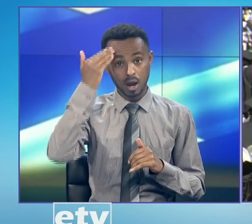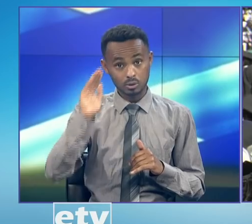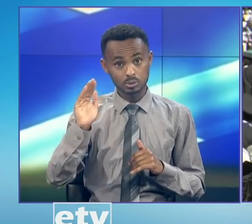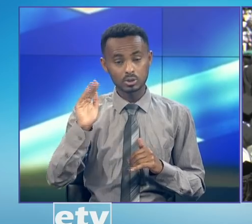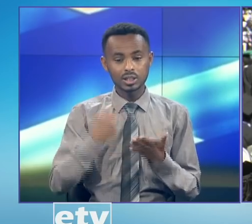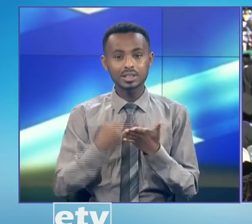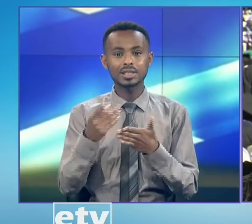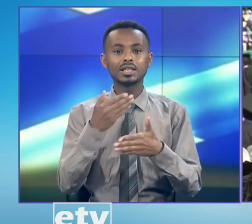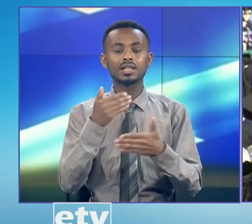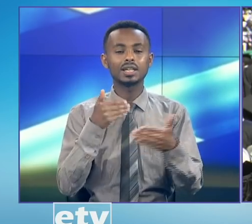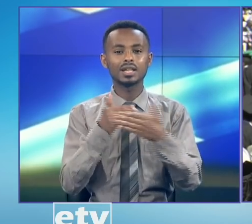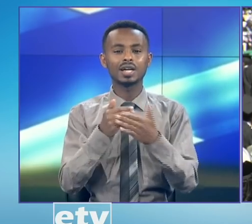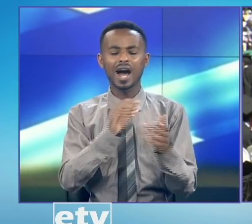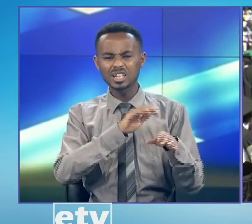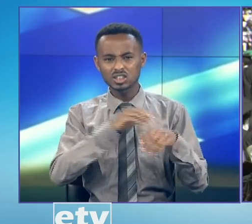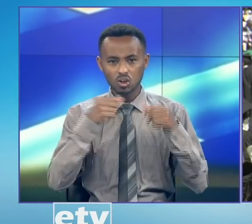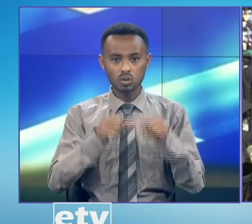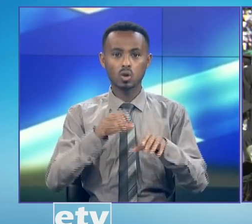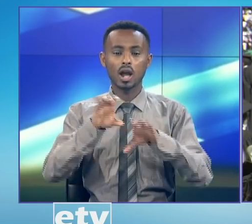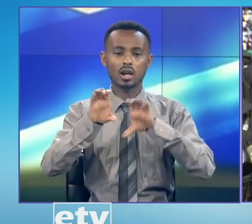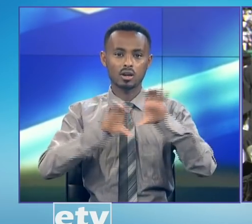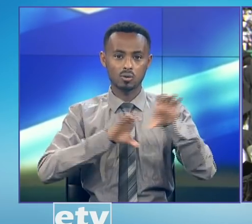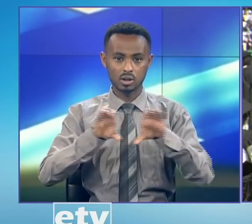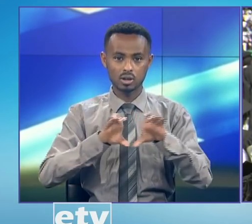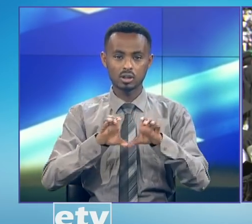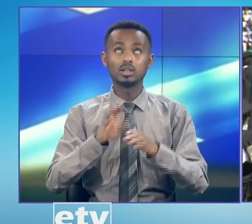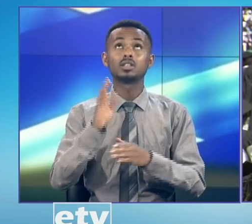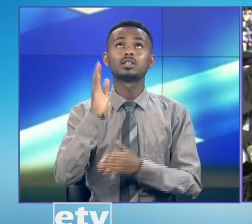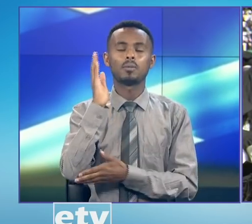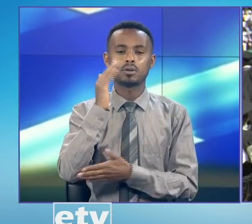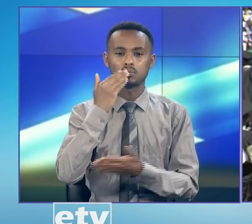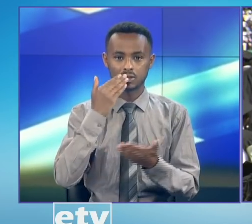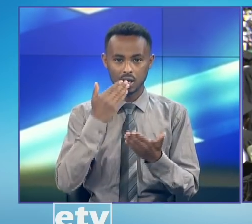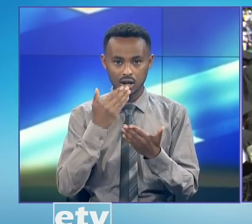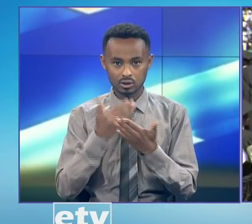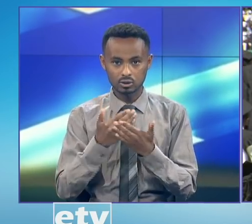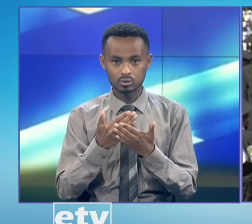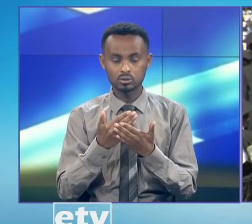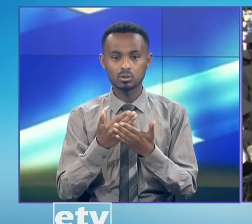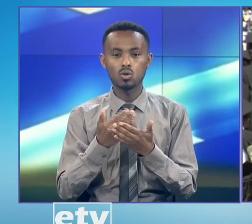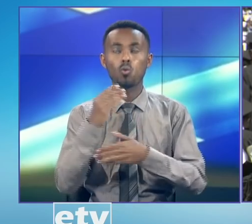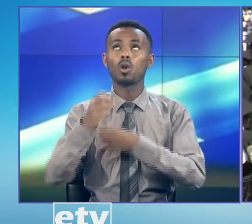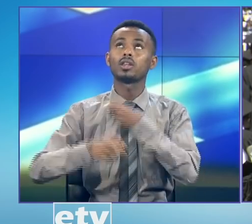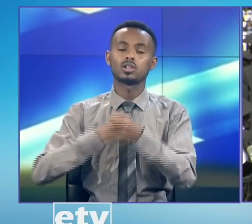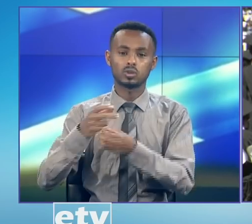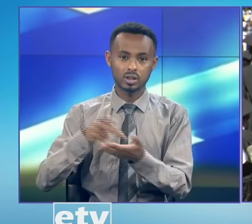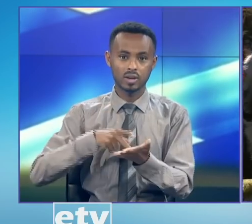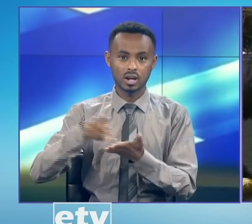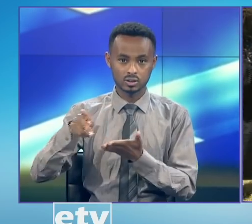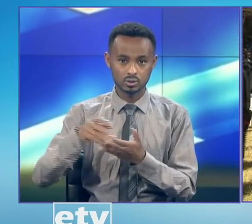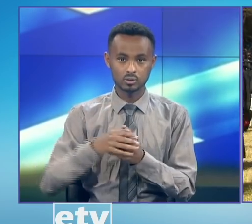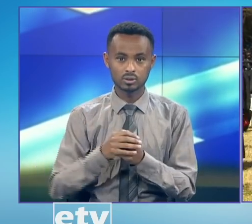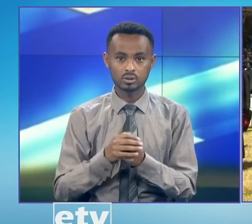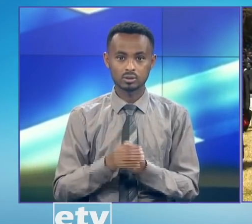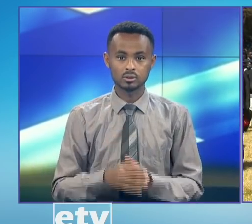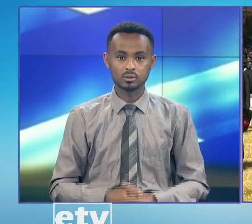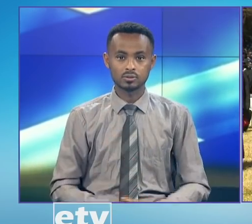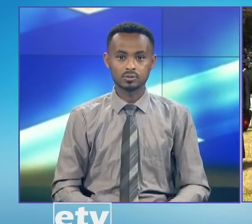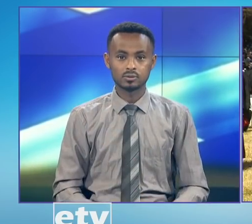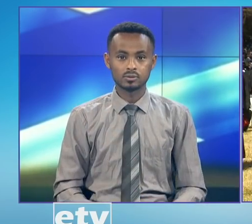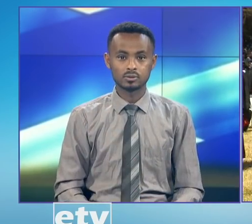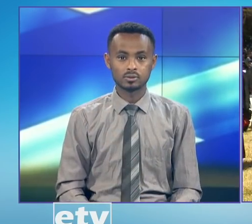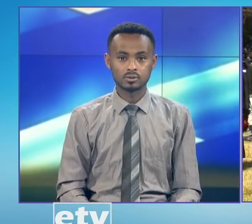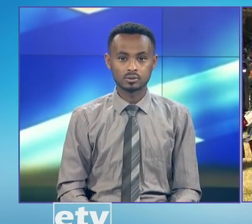ለማያቁኝም እዚህ እንድደርስ አስተዋጽኦ ያደረጉልኝ እግዚአብሔር ምስጋናቸውን በቃ ውለታቸውን ይክፈላቸው መምራ